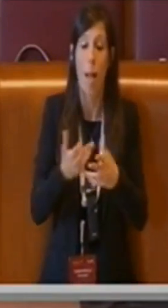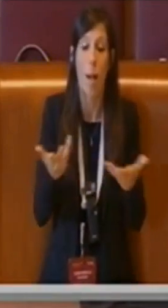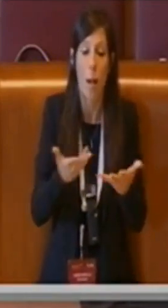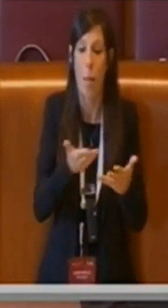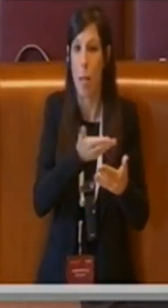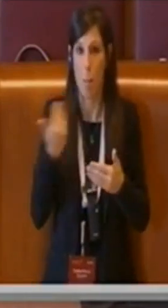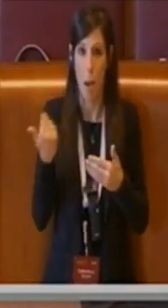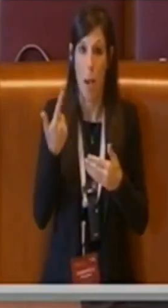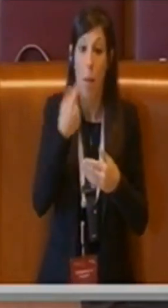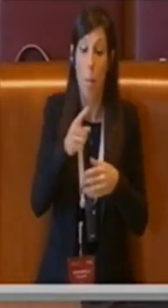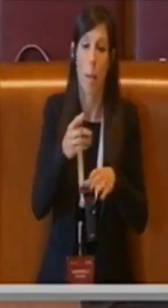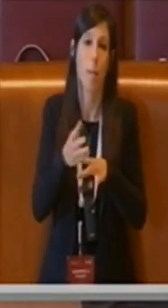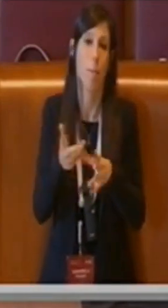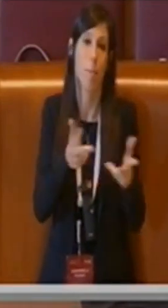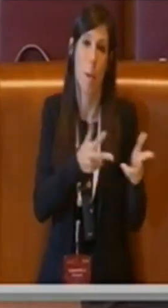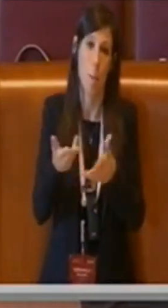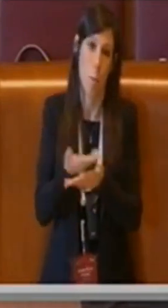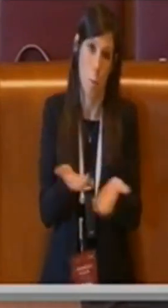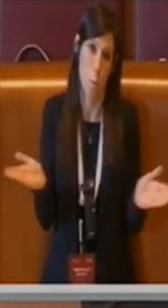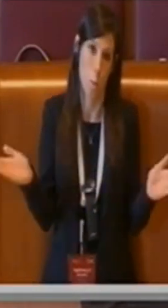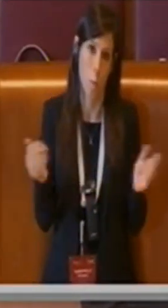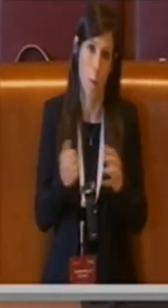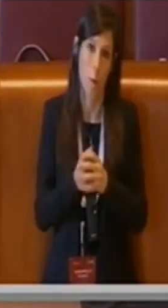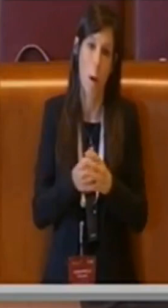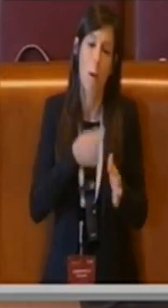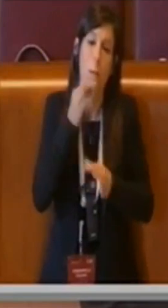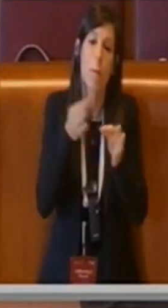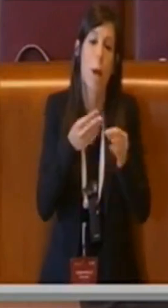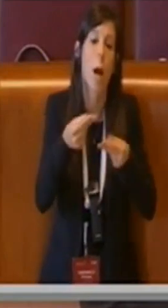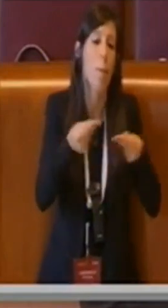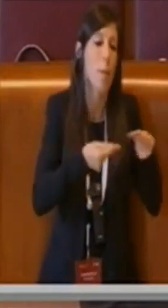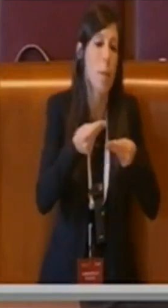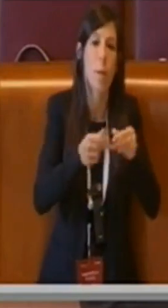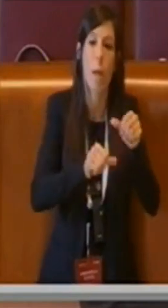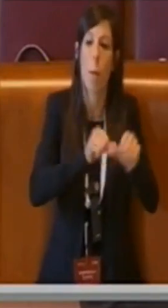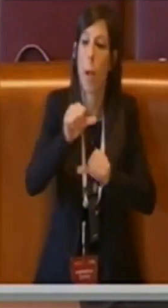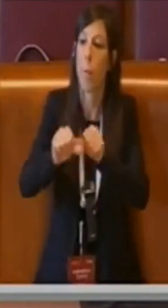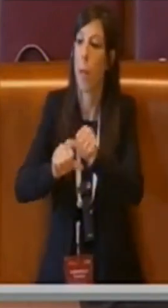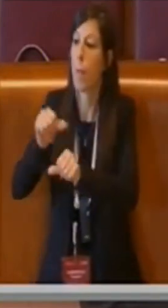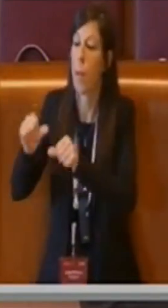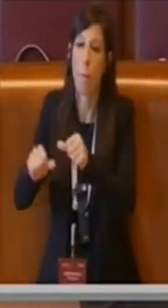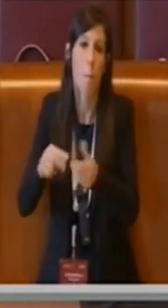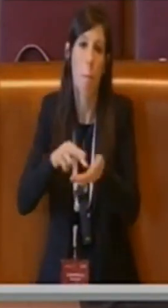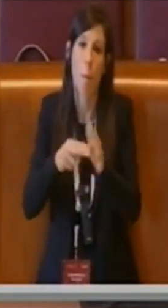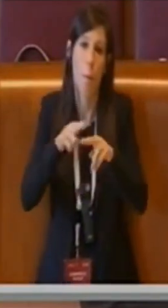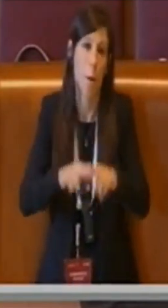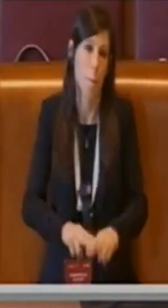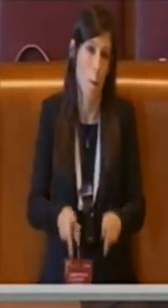trasporto pubblico, a prescindere da chi sarà il gestore dello stesso. Grazie Presidente.